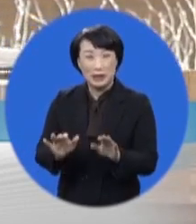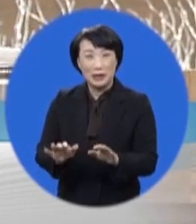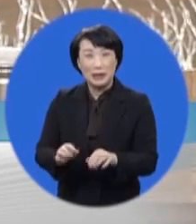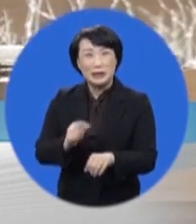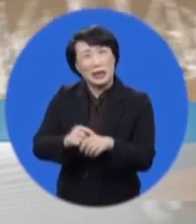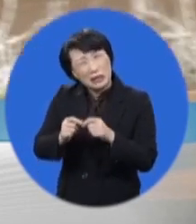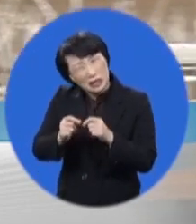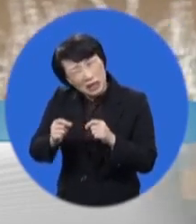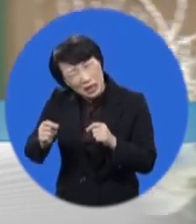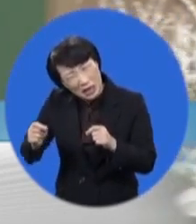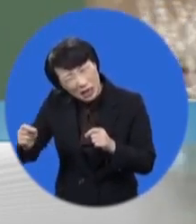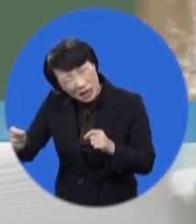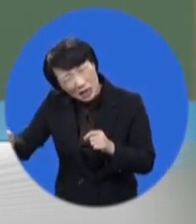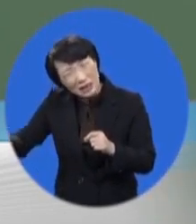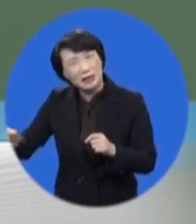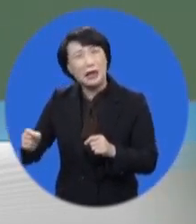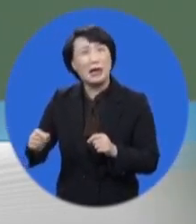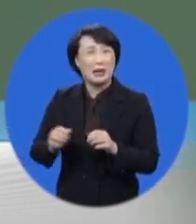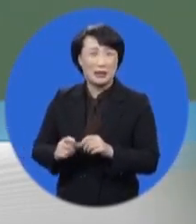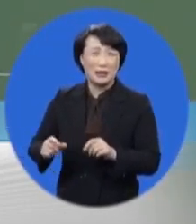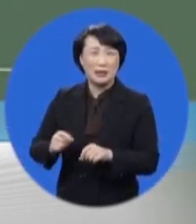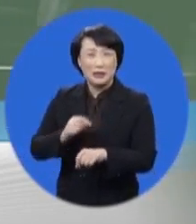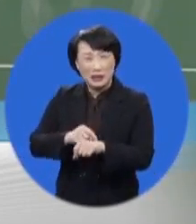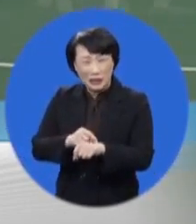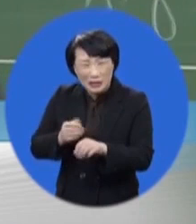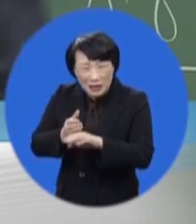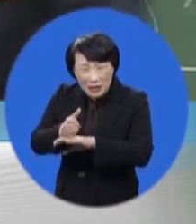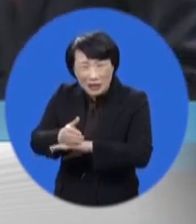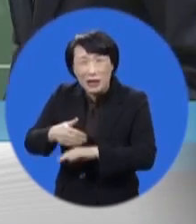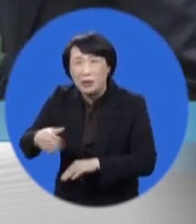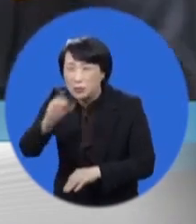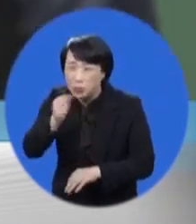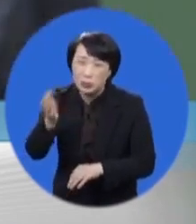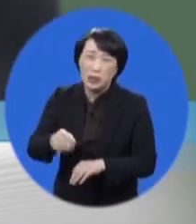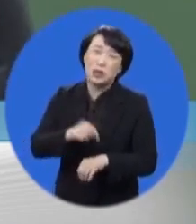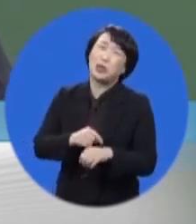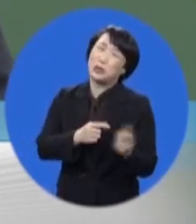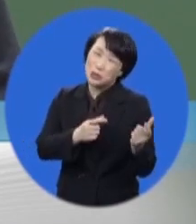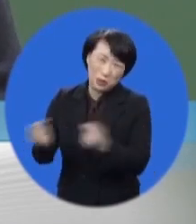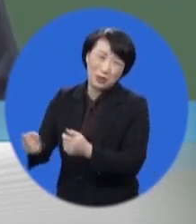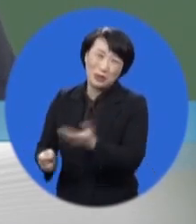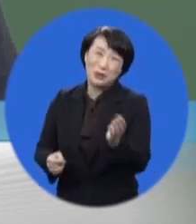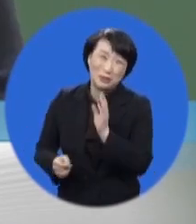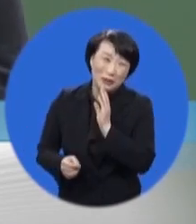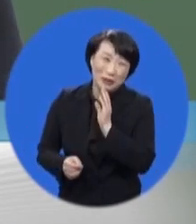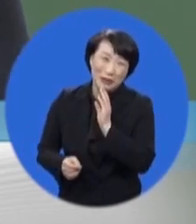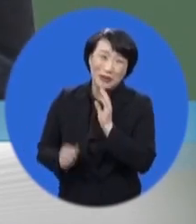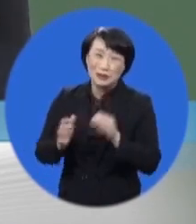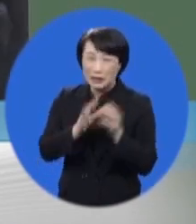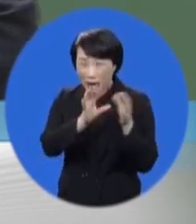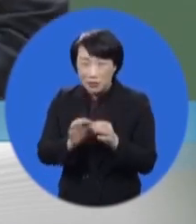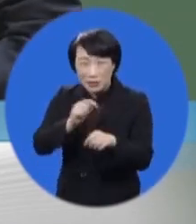좀 길게 좀 여유 좀 주시두고 좀 더 살게 해주지, 그냥 그렇게 거침없이 그냥 똑같이